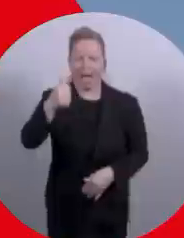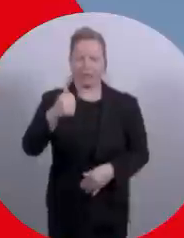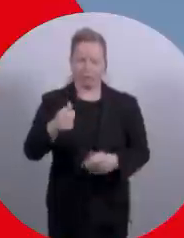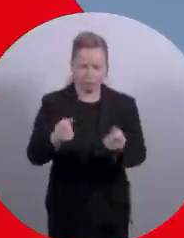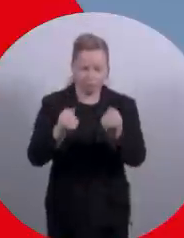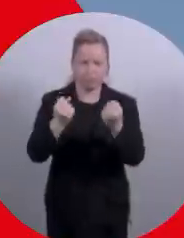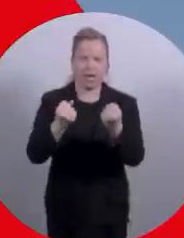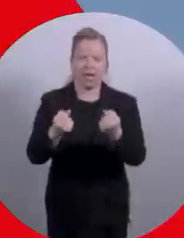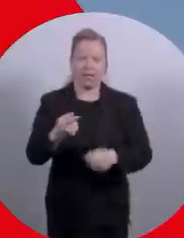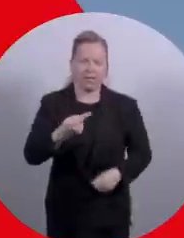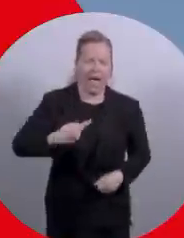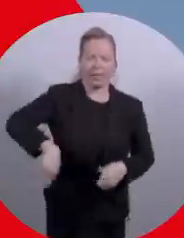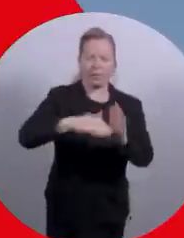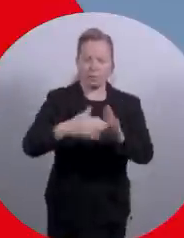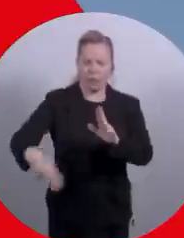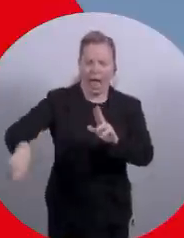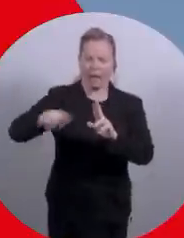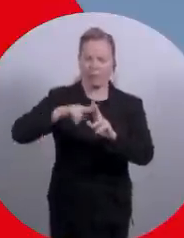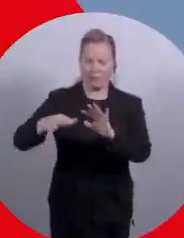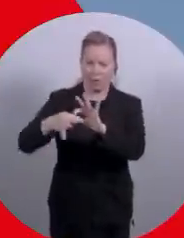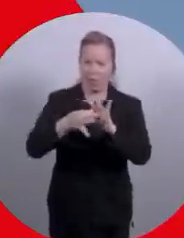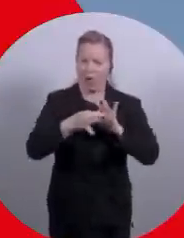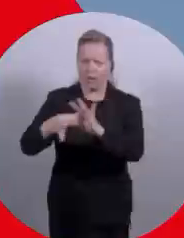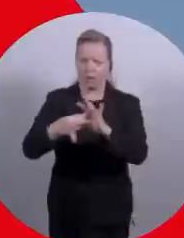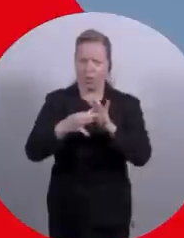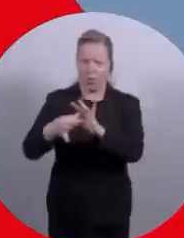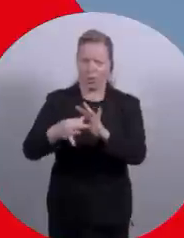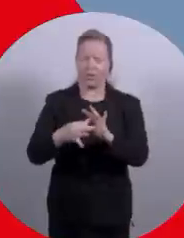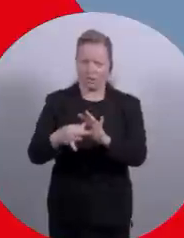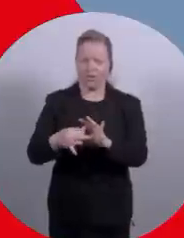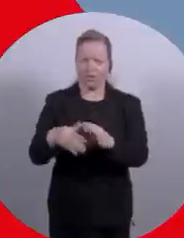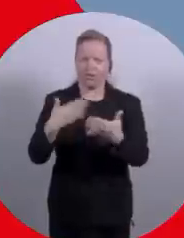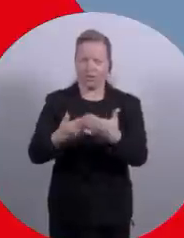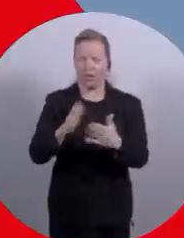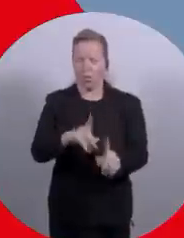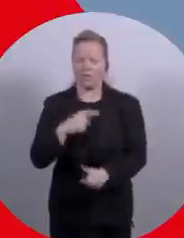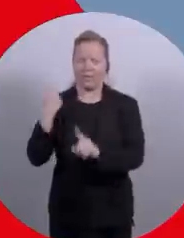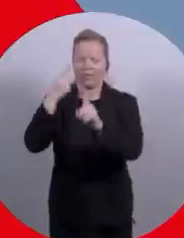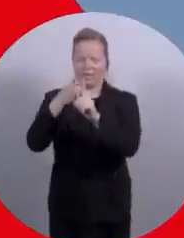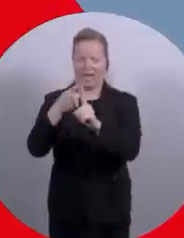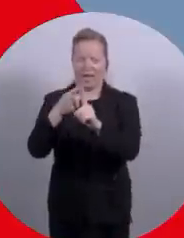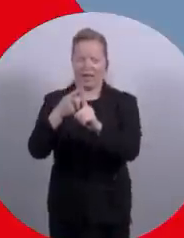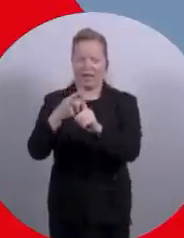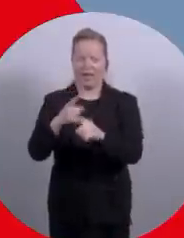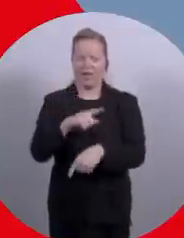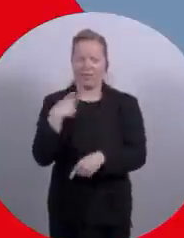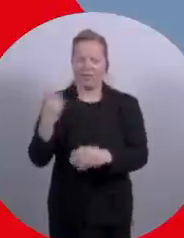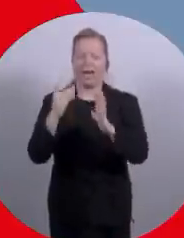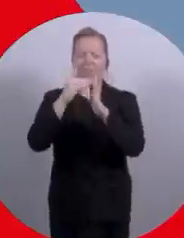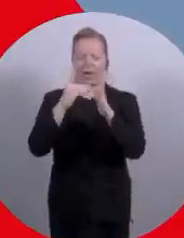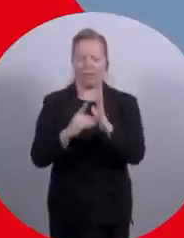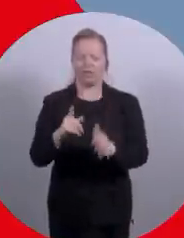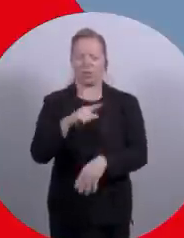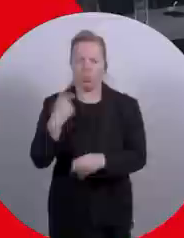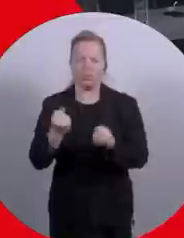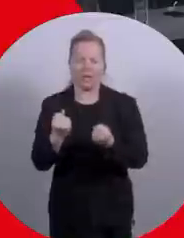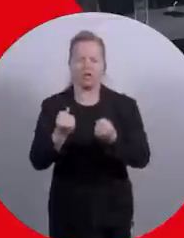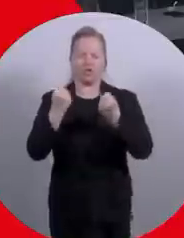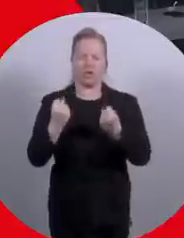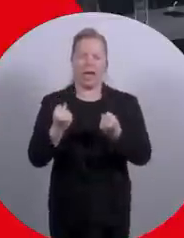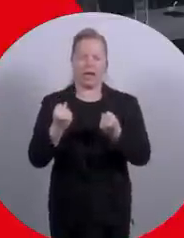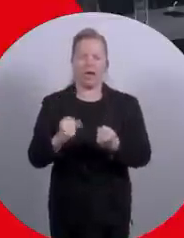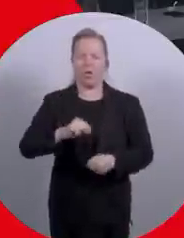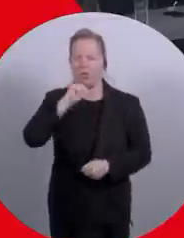koalitionsfähig machen müssen liebe Genossen das ist unser Ziel und unser Zugang wir definieren uns über unsere Stärke und